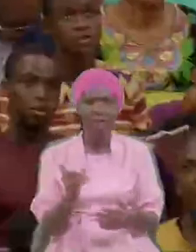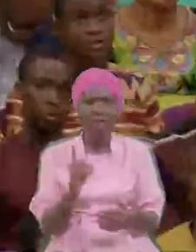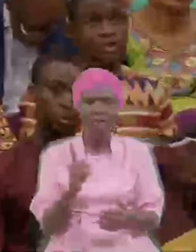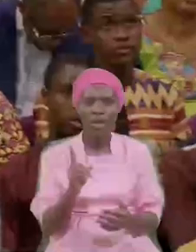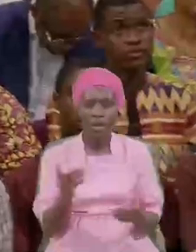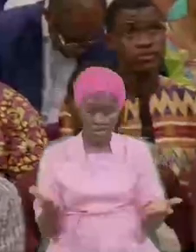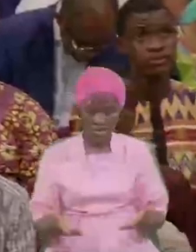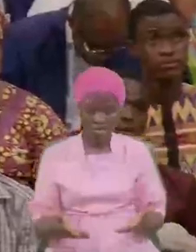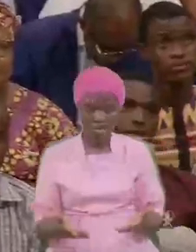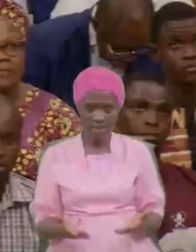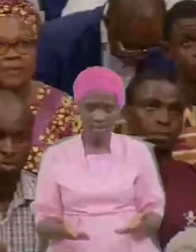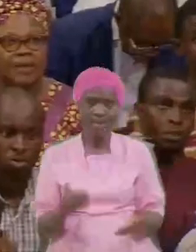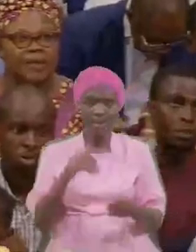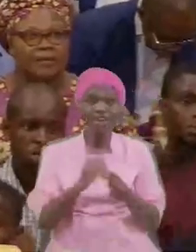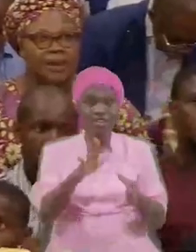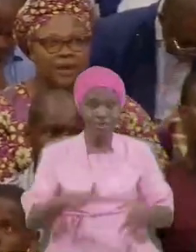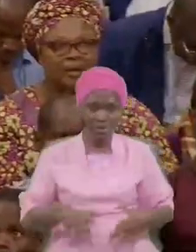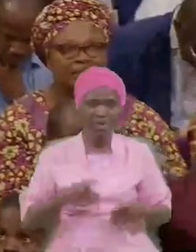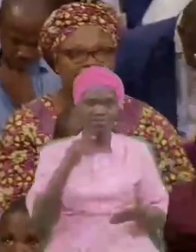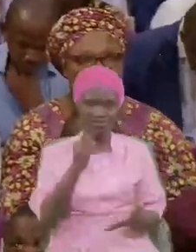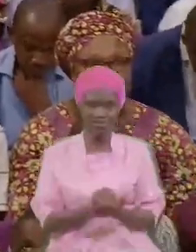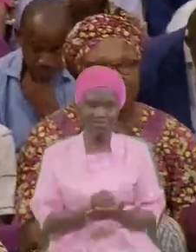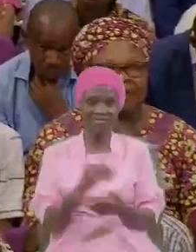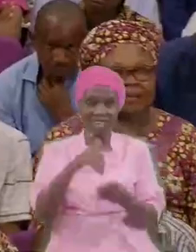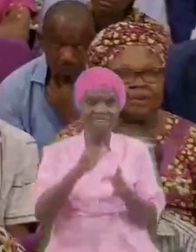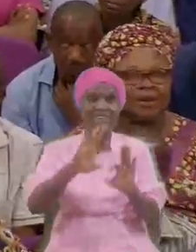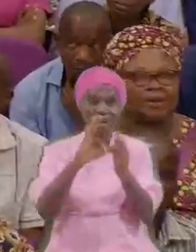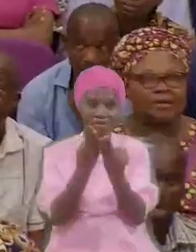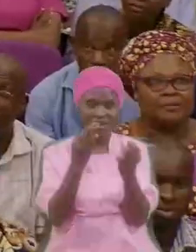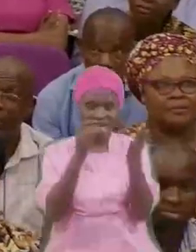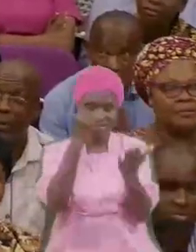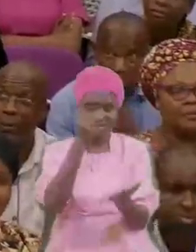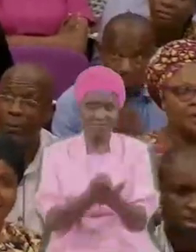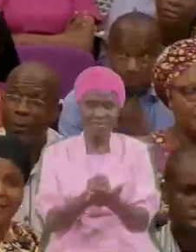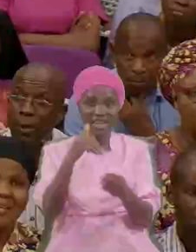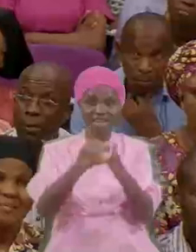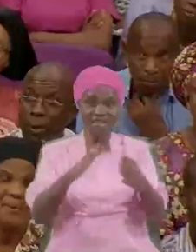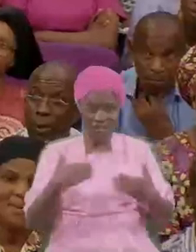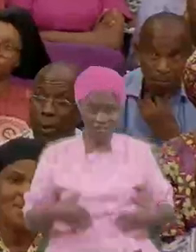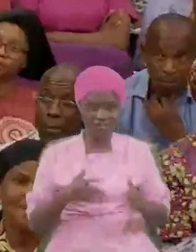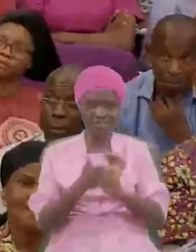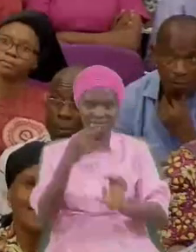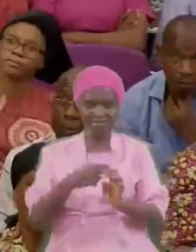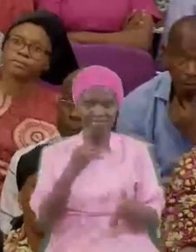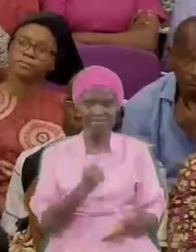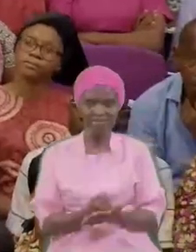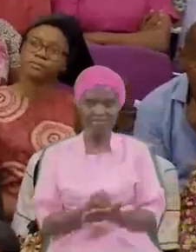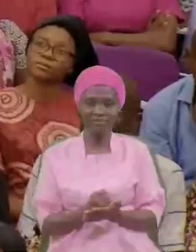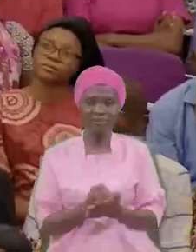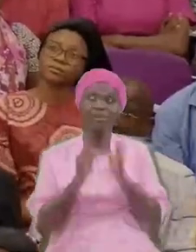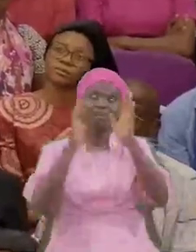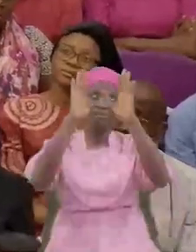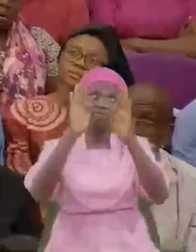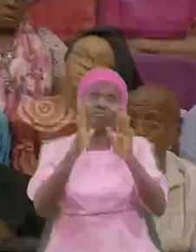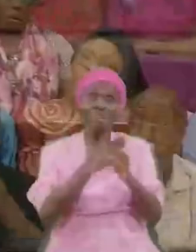moi, dans votre vie, dans votre cœur, dans votre corps, des prodiges